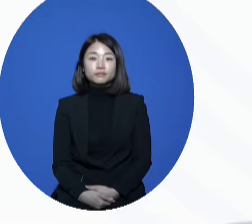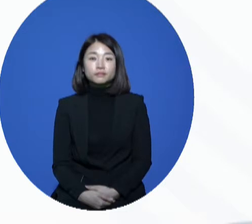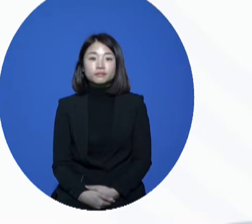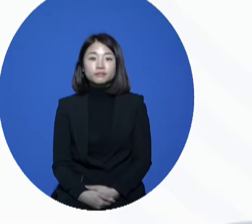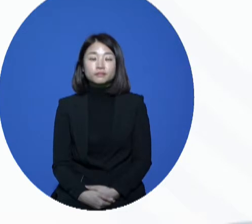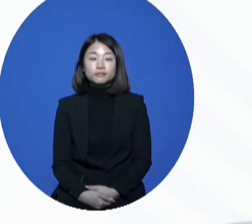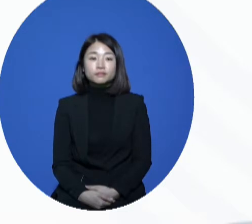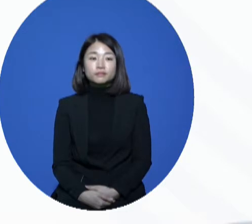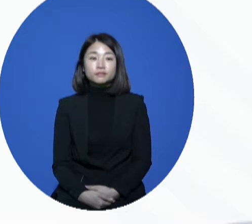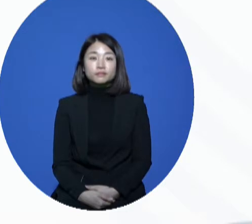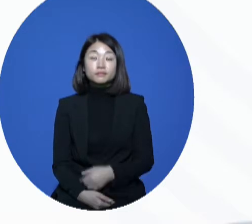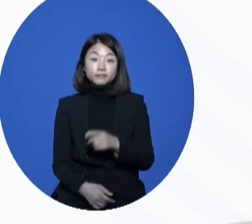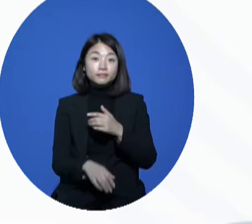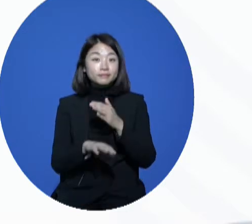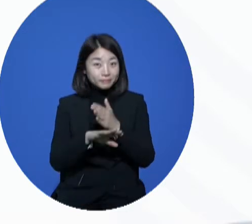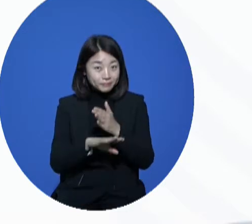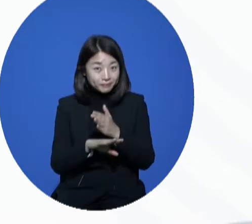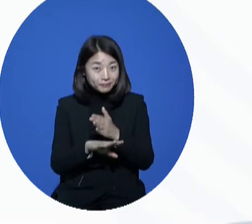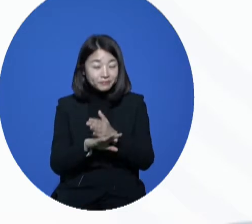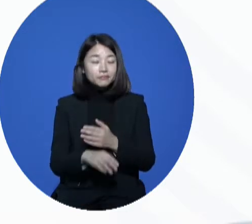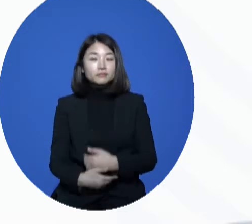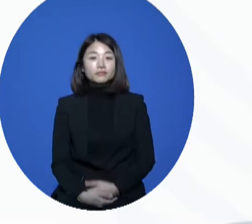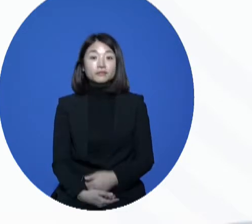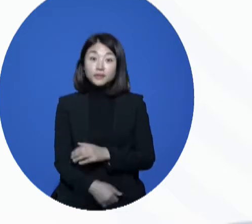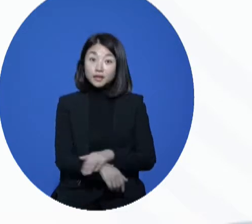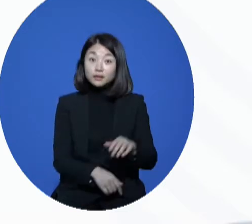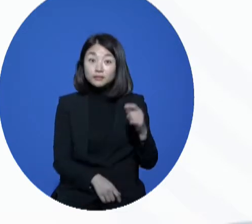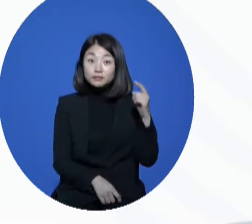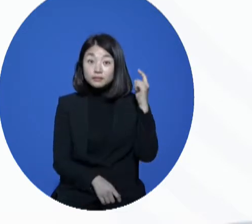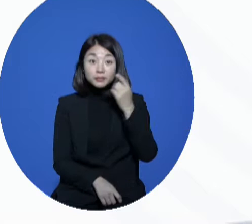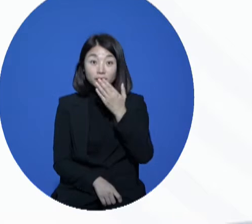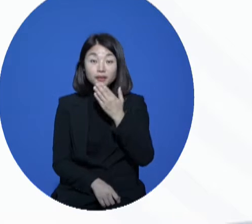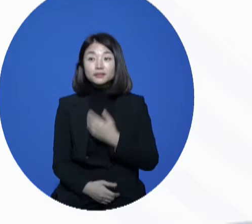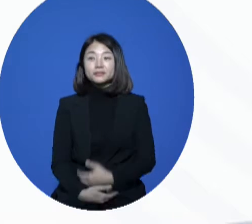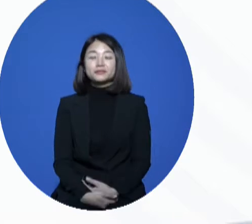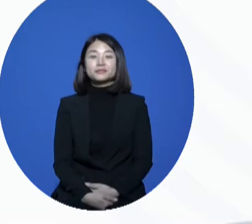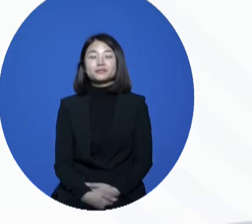Yes, thank you. Can you hear me? 잘 들리십니까?